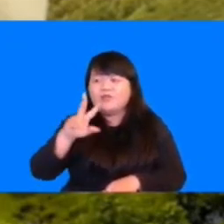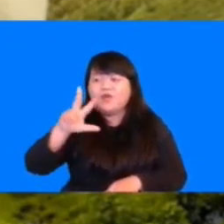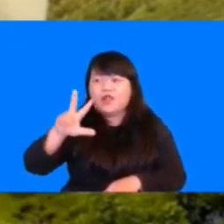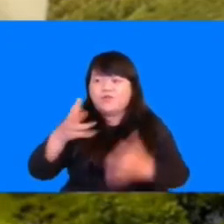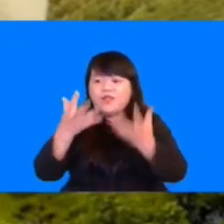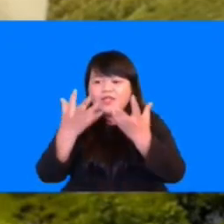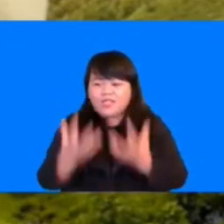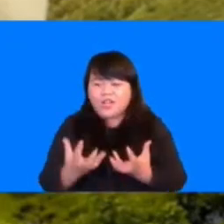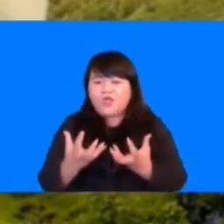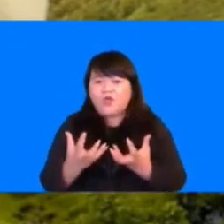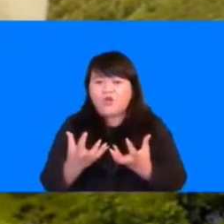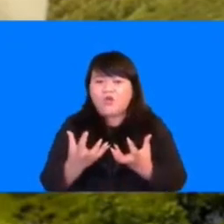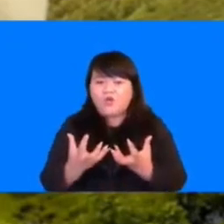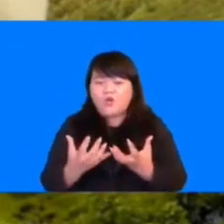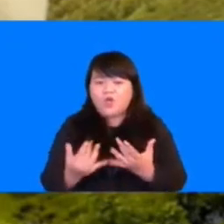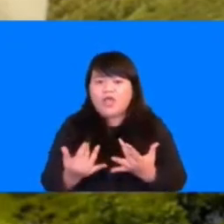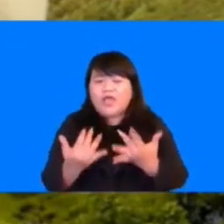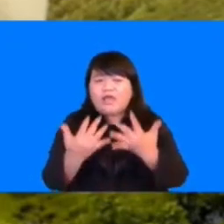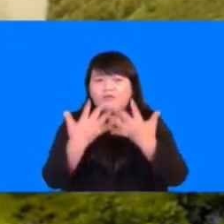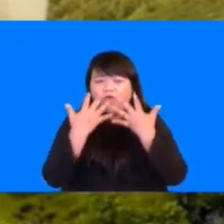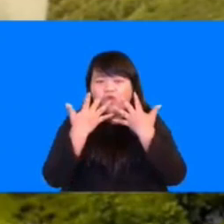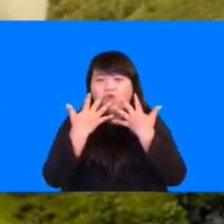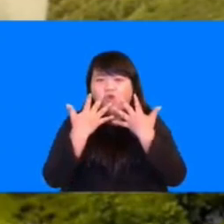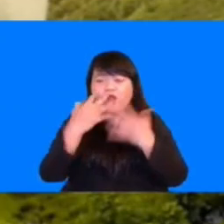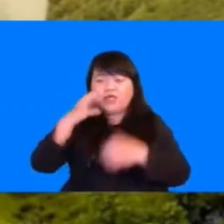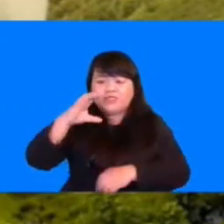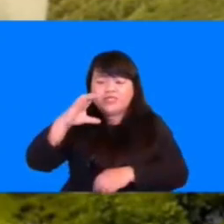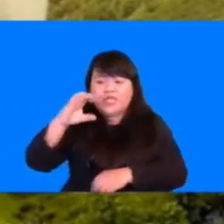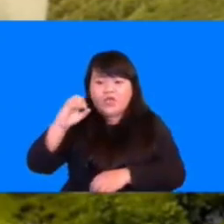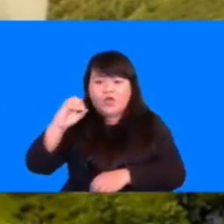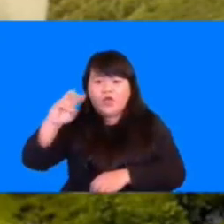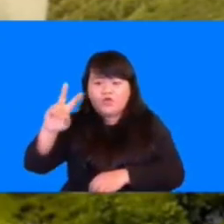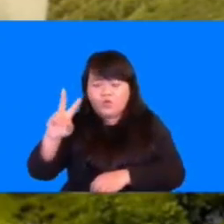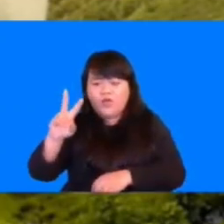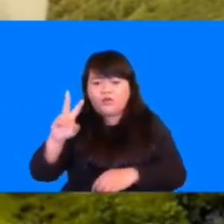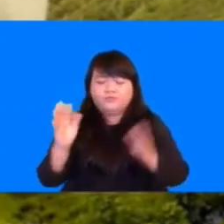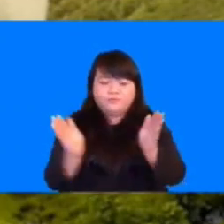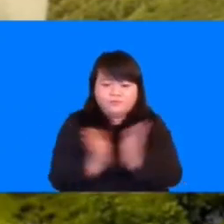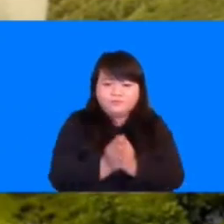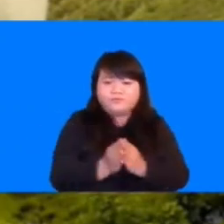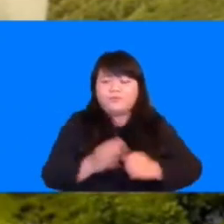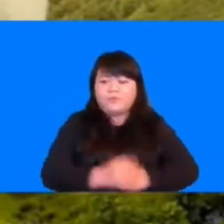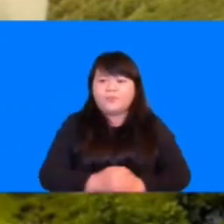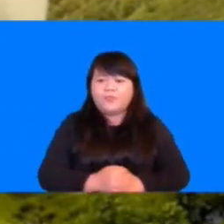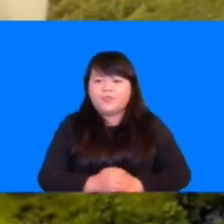kilo carbon CO2 ekuivalen.